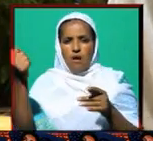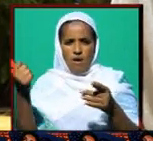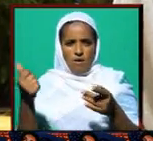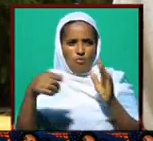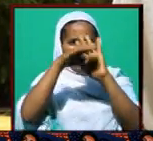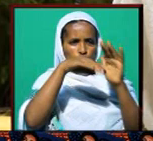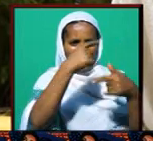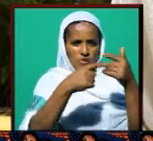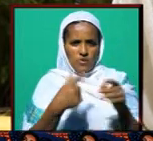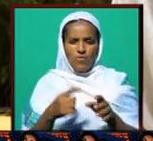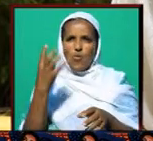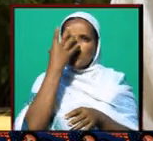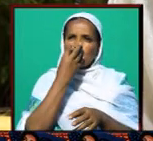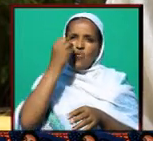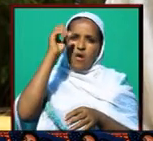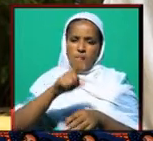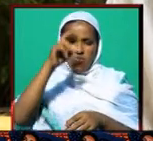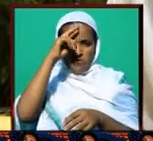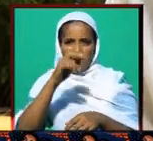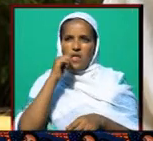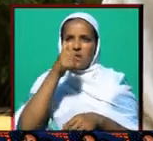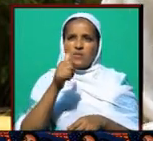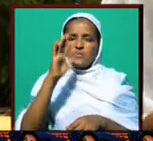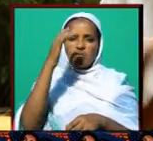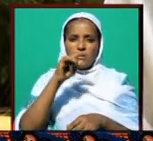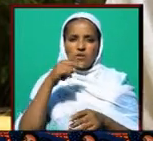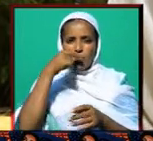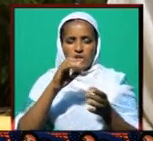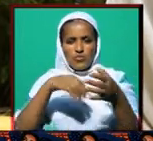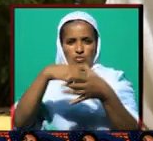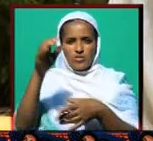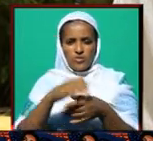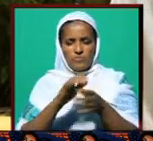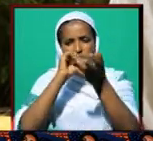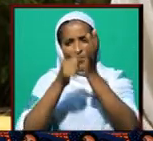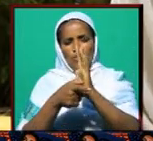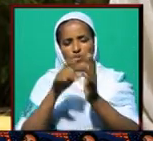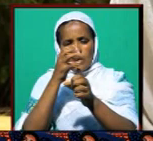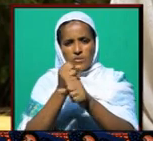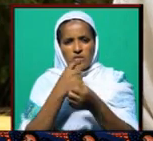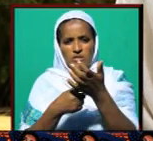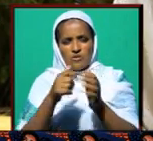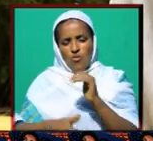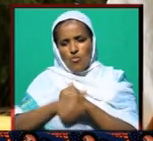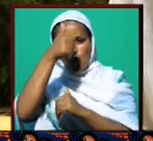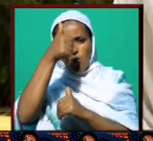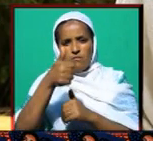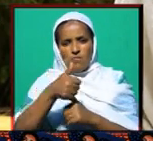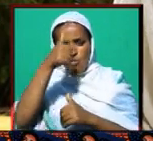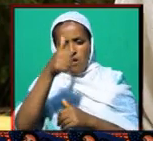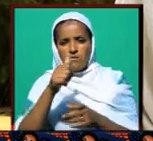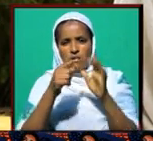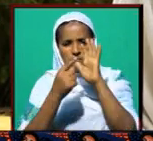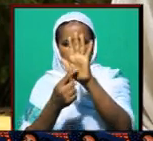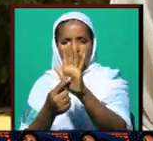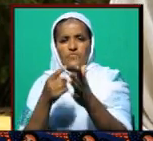ሳይወክል የሚሄድበት ቦታ ጊዜ አለ። እንዲው ይመርልኝ ወይም ደግሞ ነገሌን ይመስልልኝ ከማለት ውጭ ምሳሌውን ከመያዝ አንጻር እንደዚህ እንደ